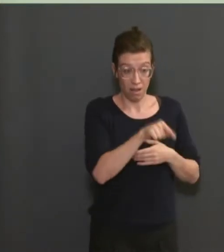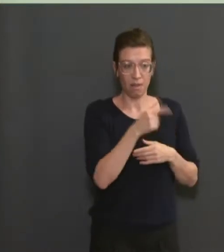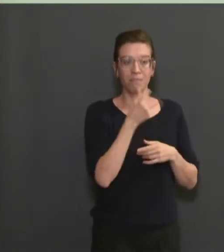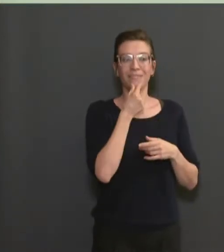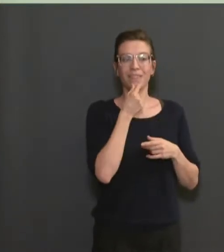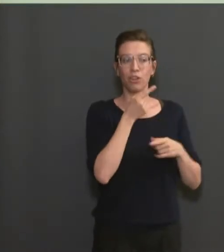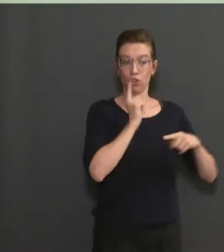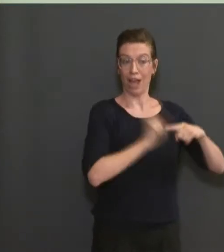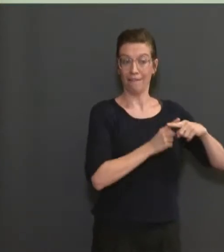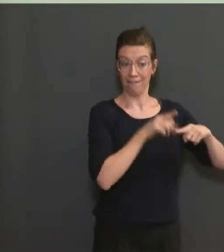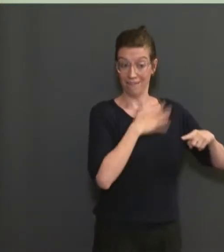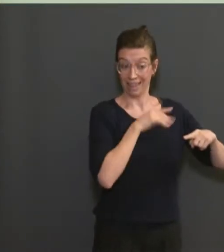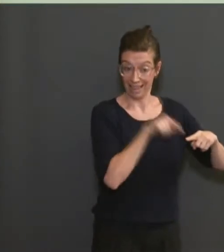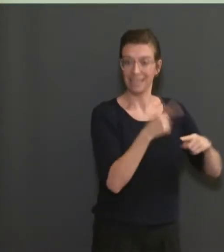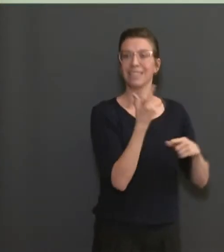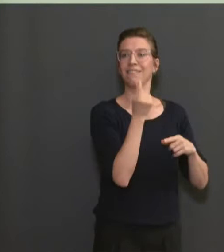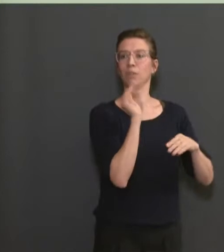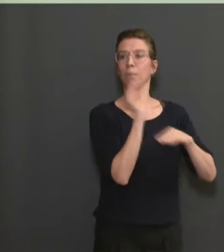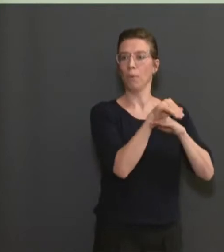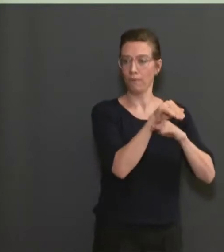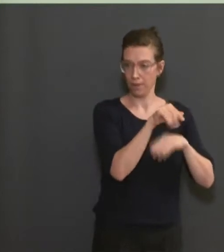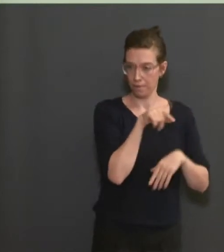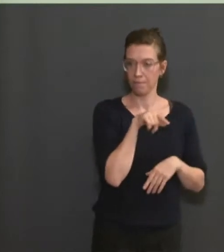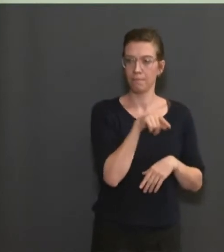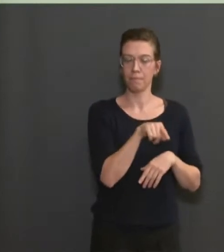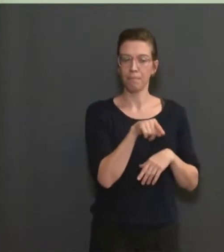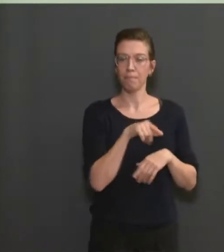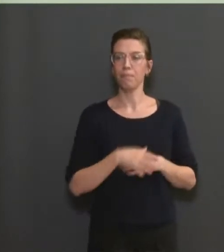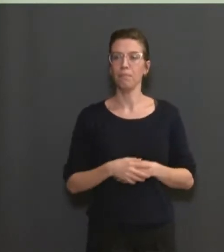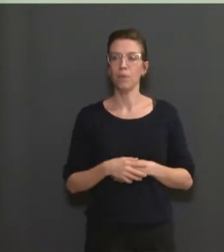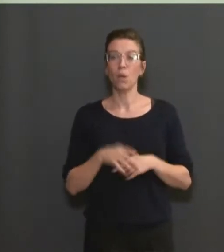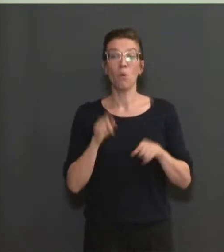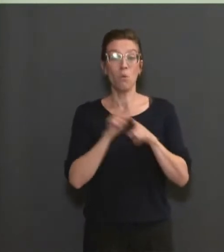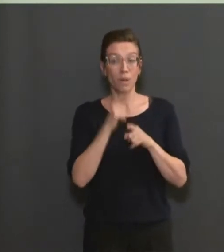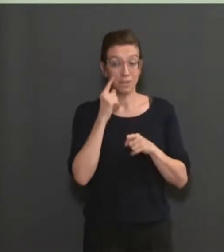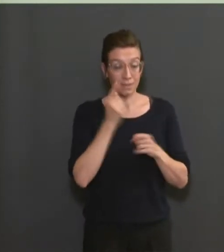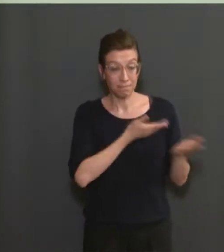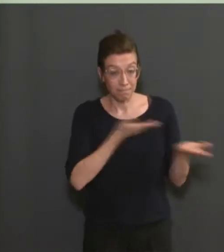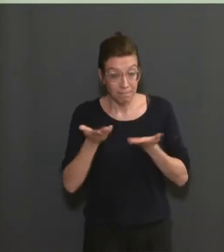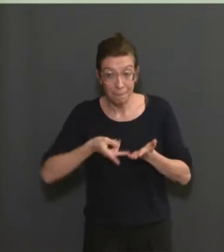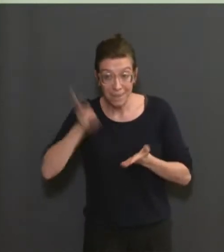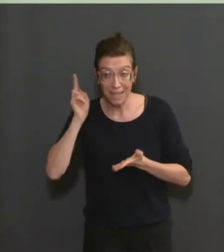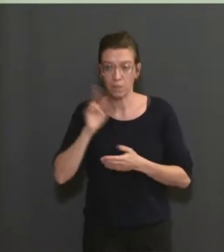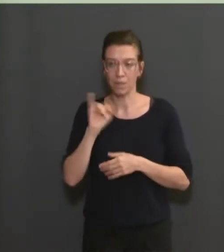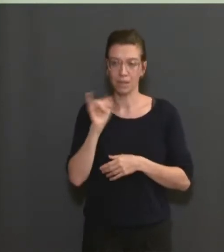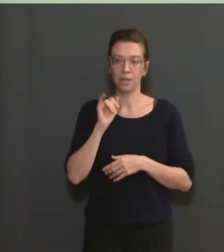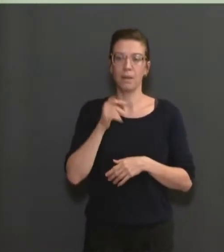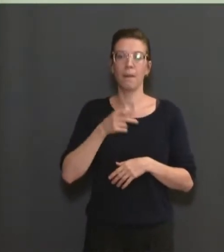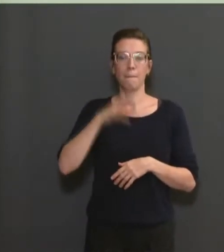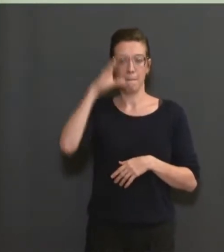om iets meer mannen dan vrouwen, meer specifiek 54,4%.